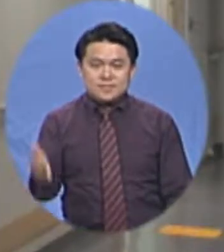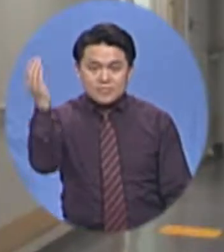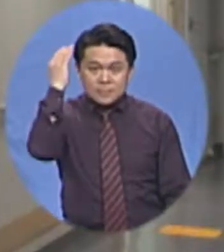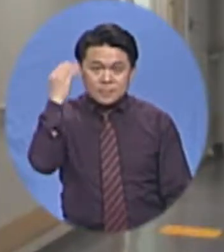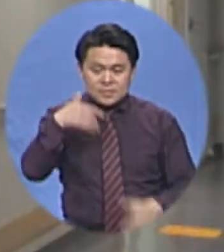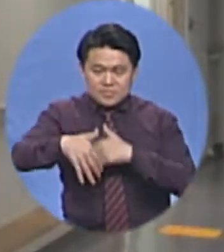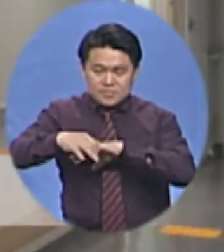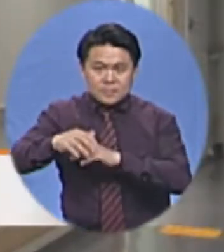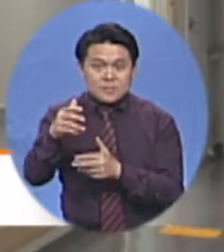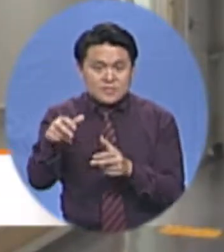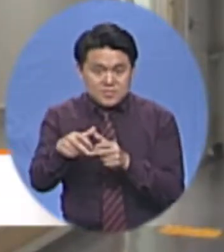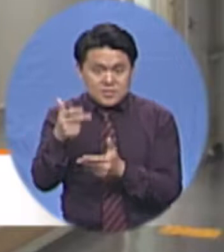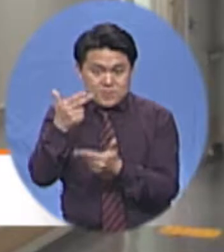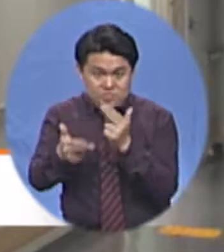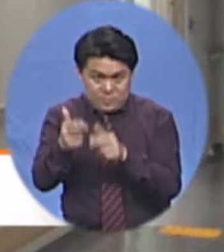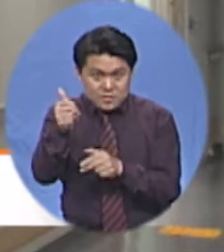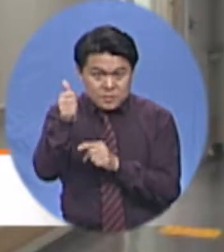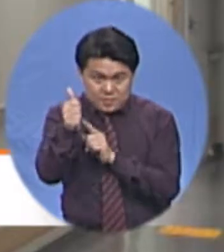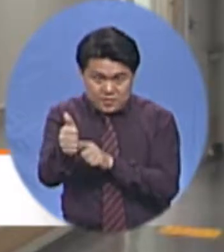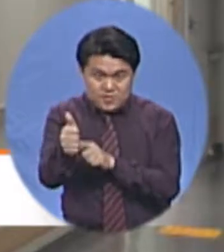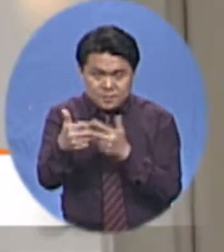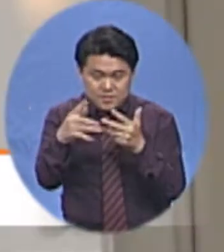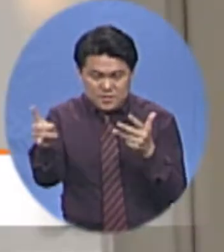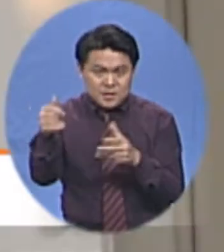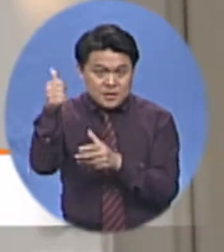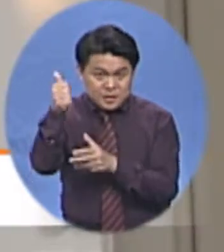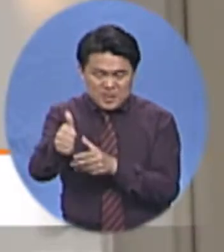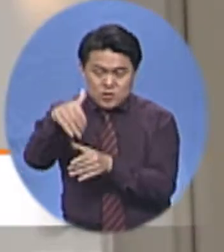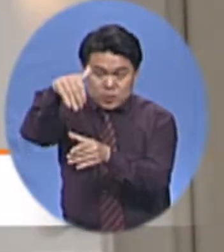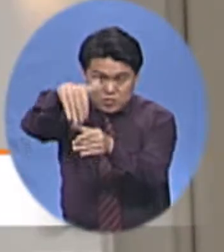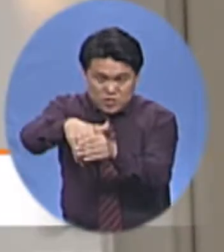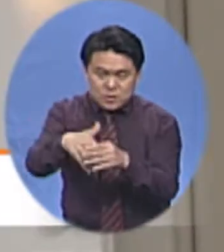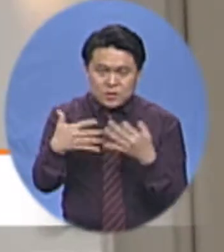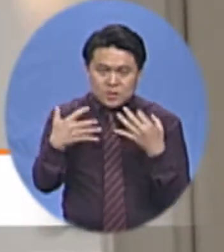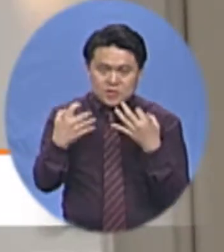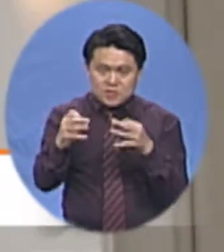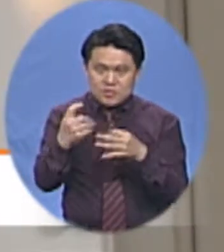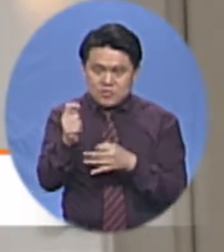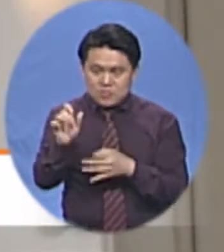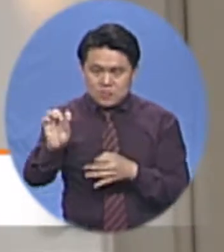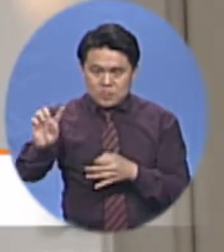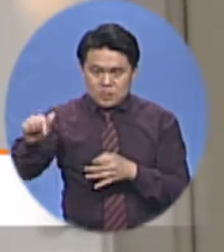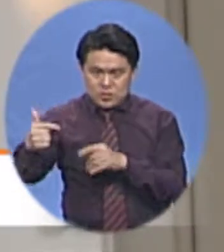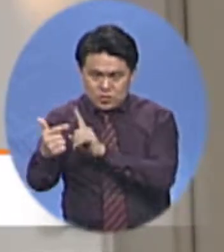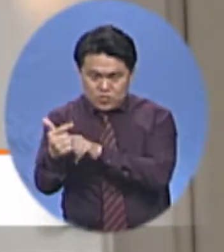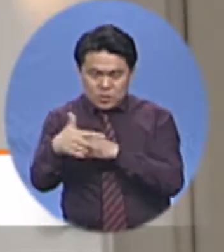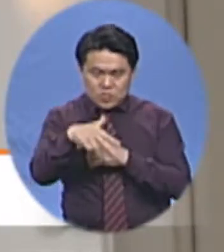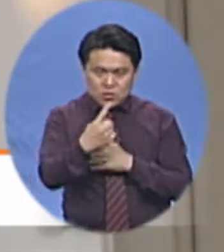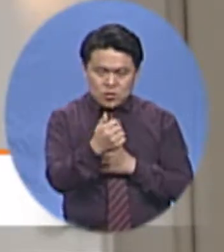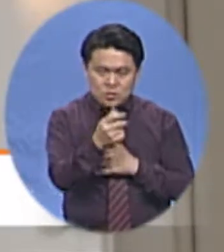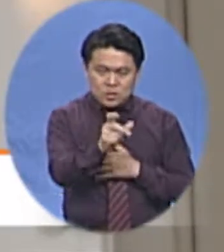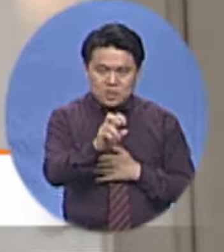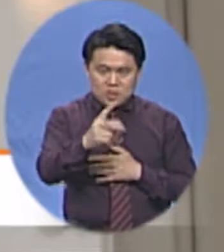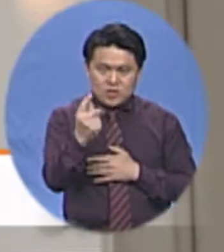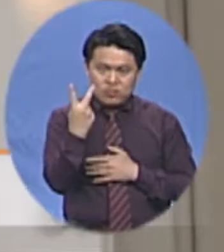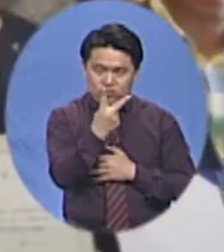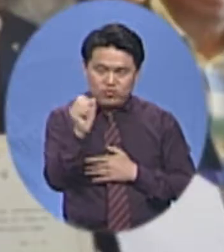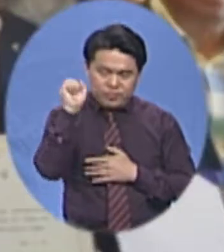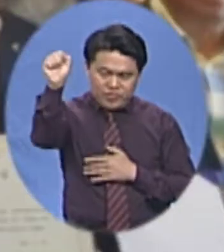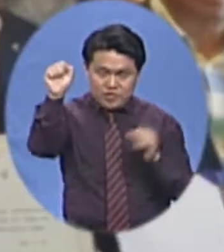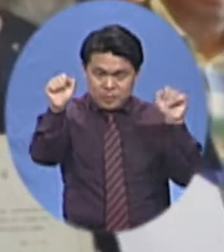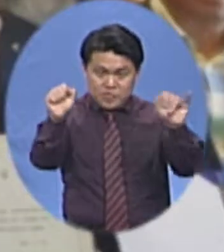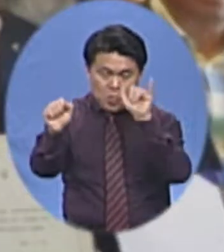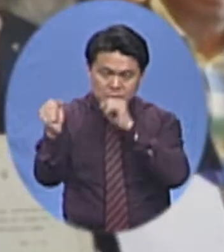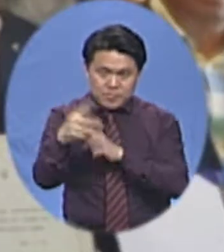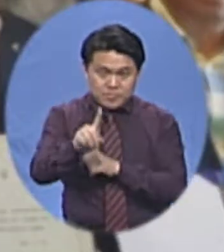한국 지체장애인협회 제8대 중앙회장 선거에 김광한 후보와 조양현 후보가 출마했습니다.